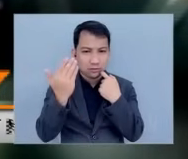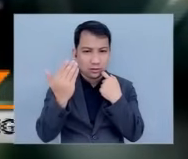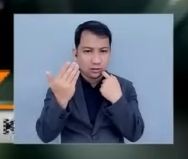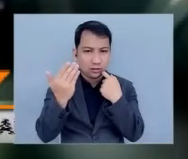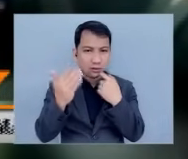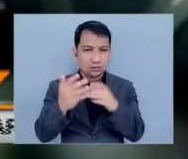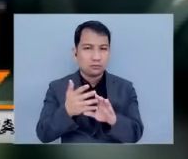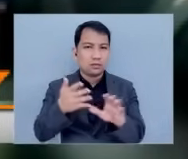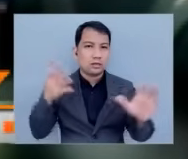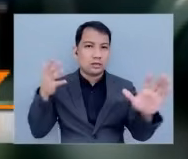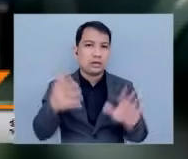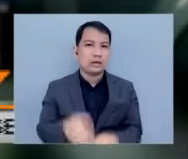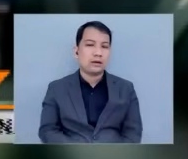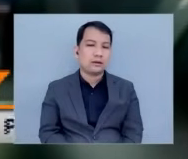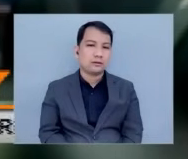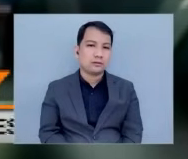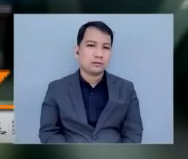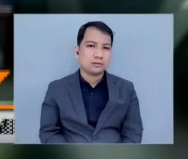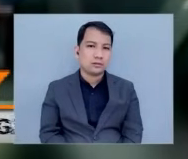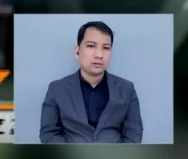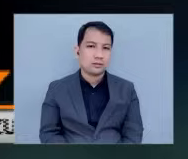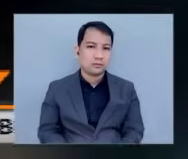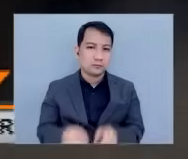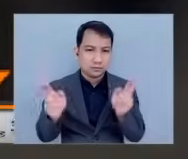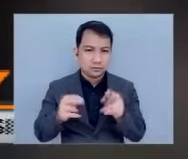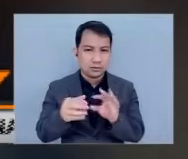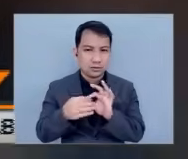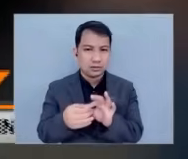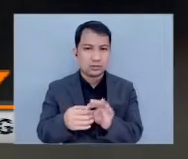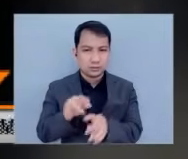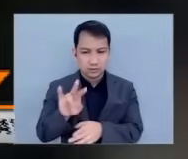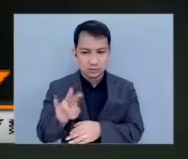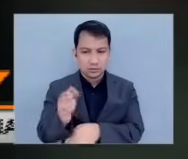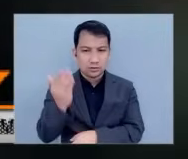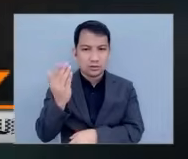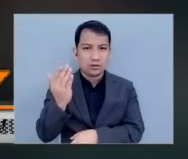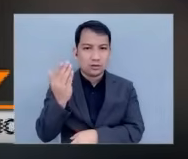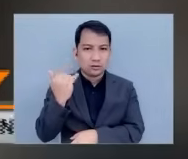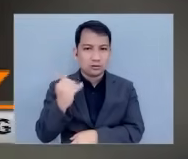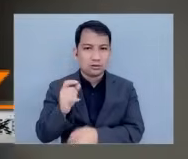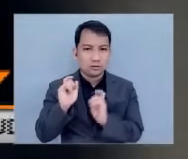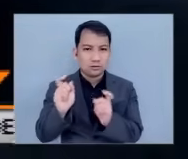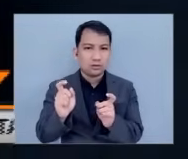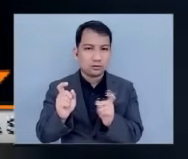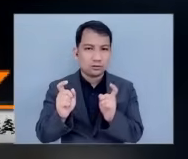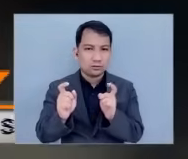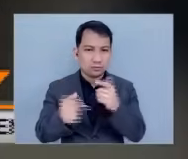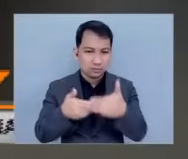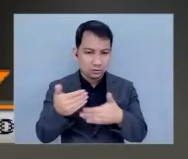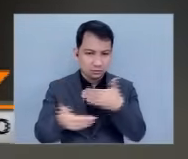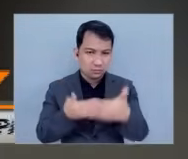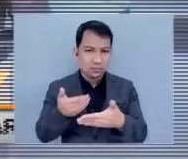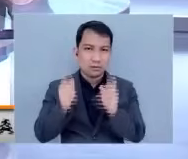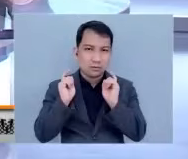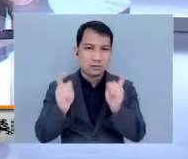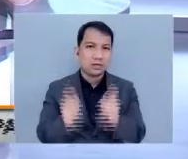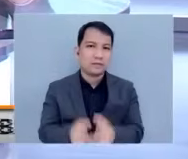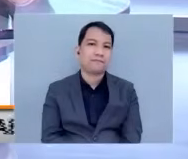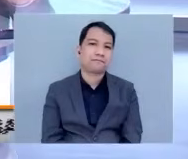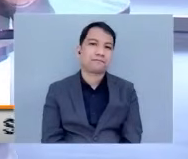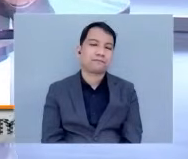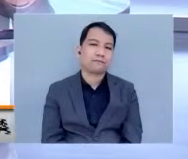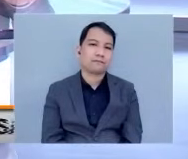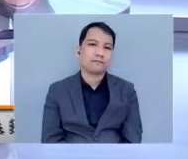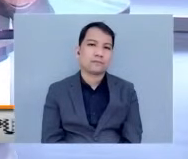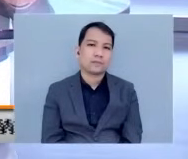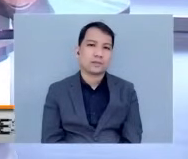pila. Umiksi rin daw ito bandang alas 7 ng umaga dahil sa mabilis na proseso. May nakahain na